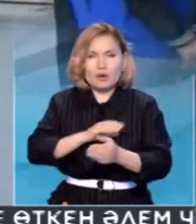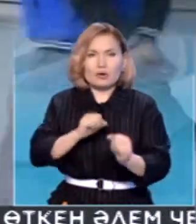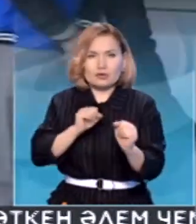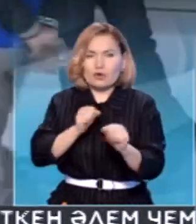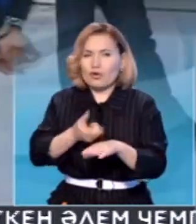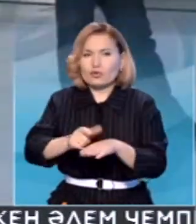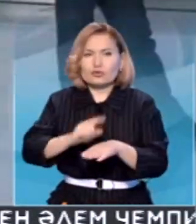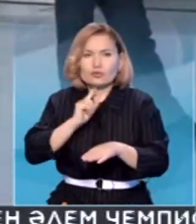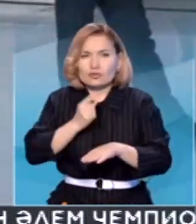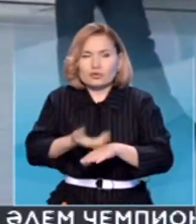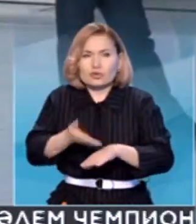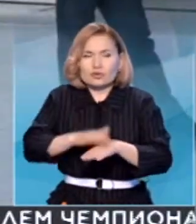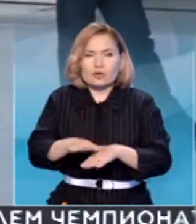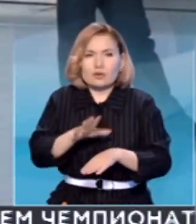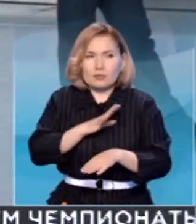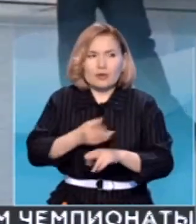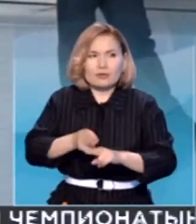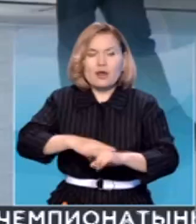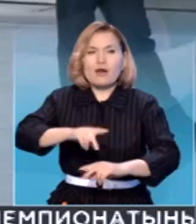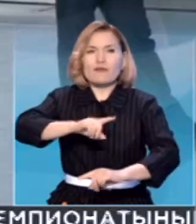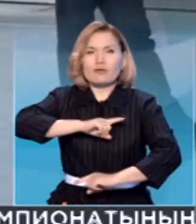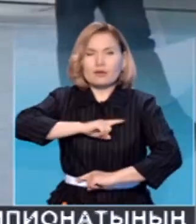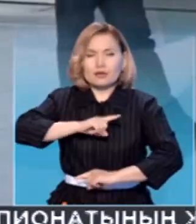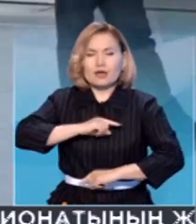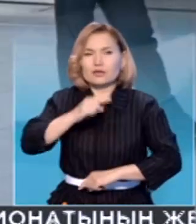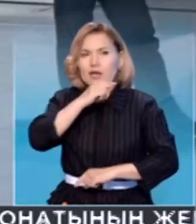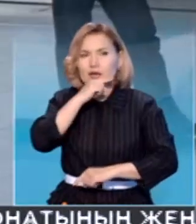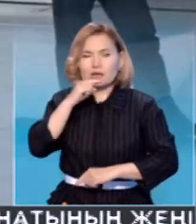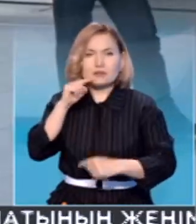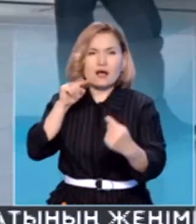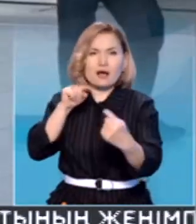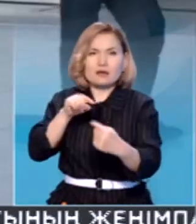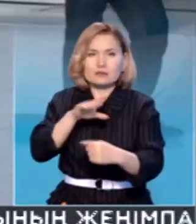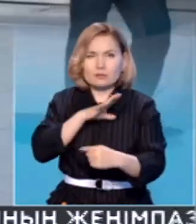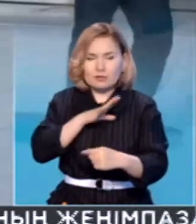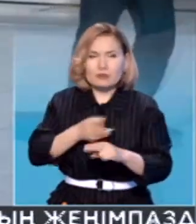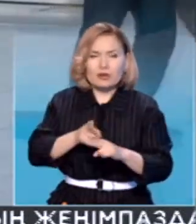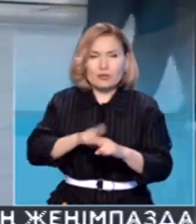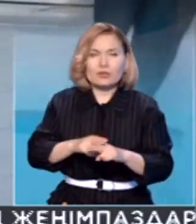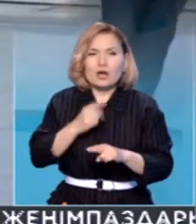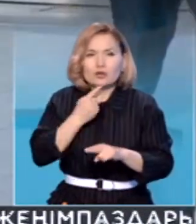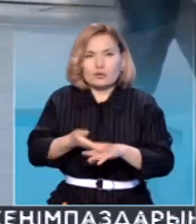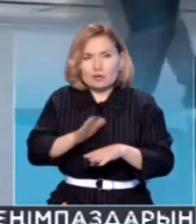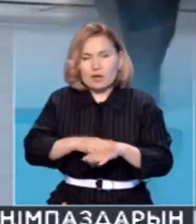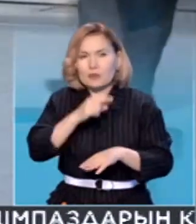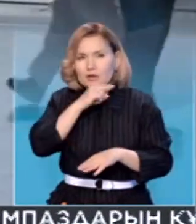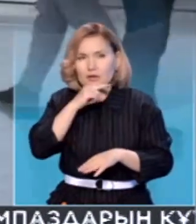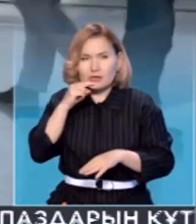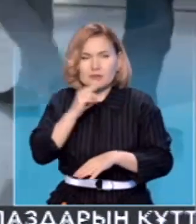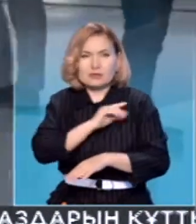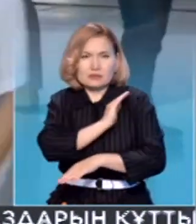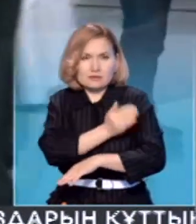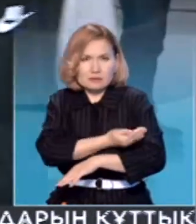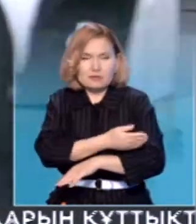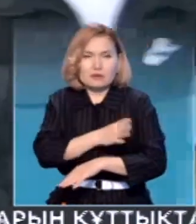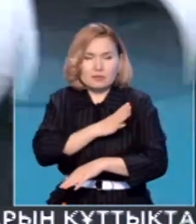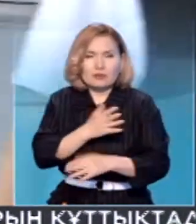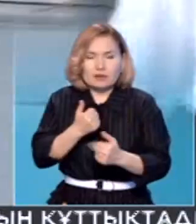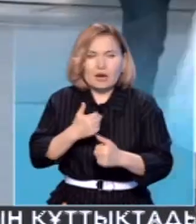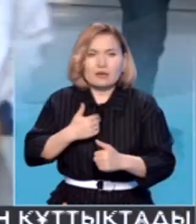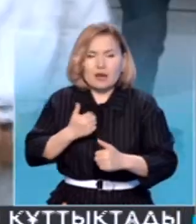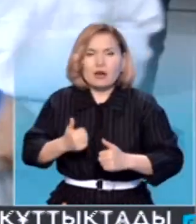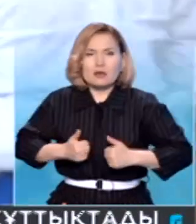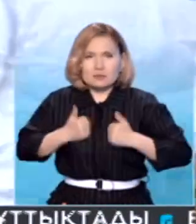бар. Айта кететін болсақ, бұл финалда ресейлік қарсыласыммен шықтым, кейін қиындыққа соқты, кішкене ыңғайсыз болды,